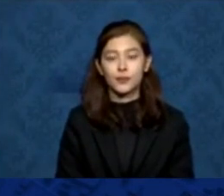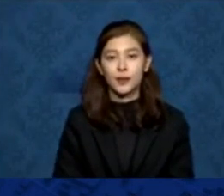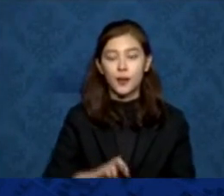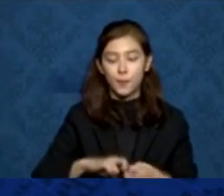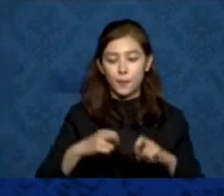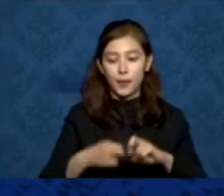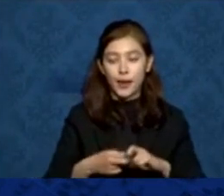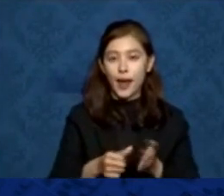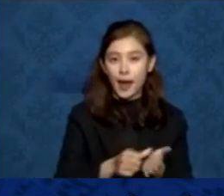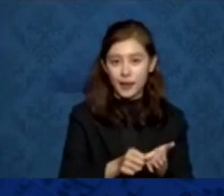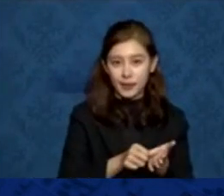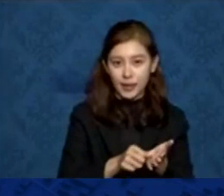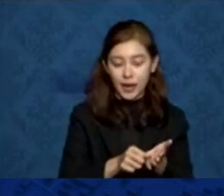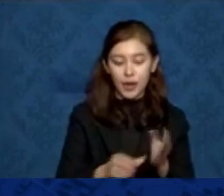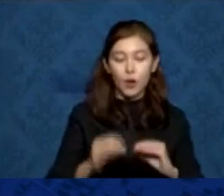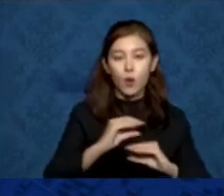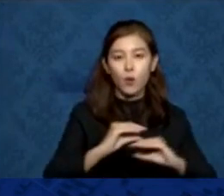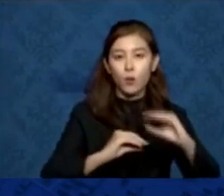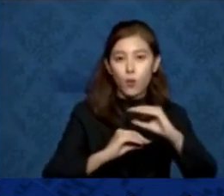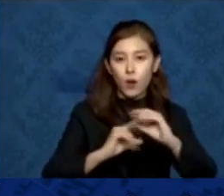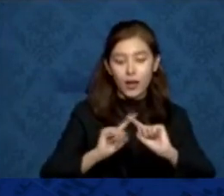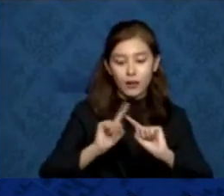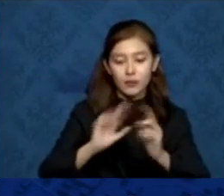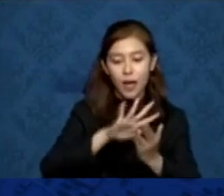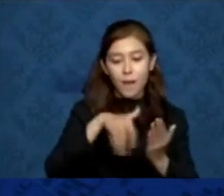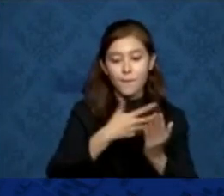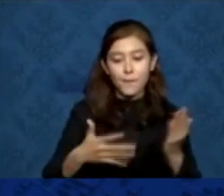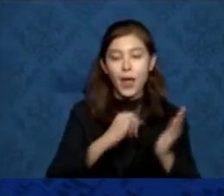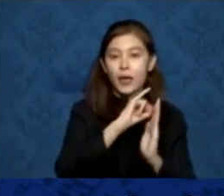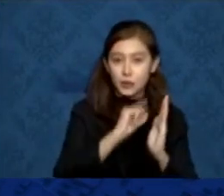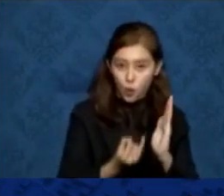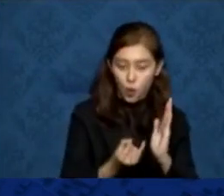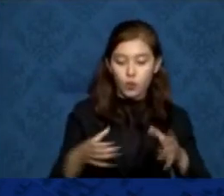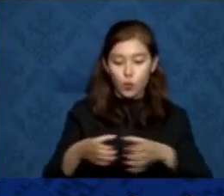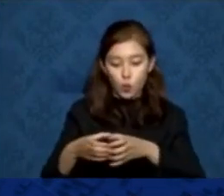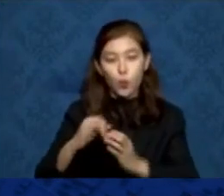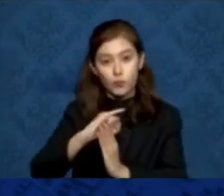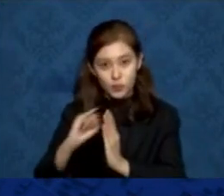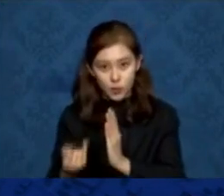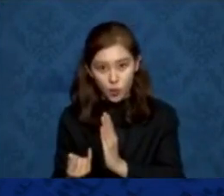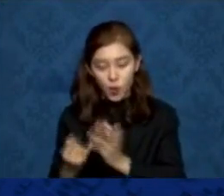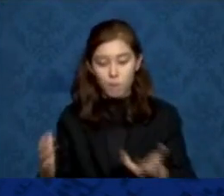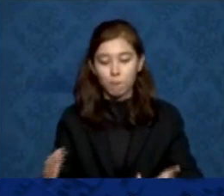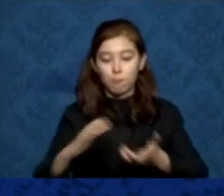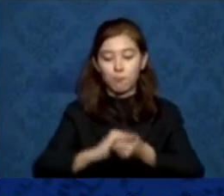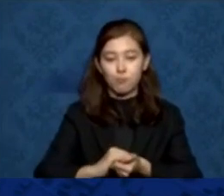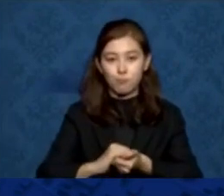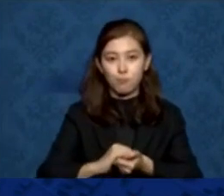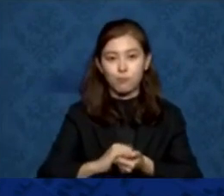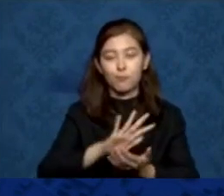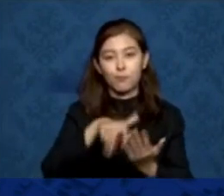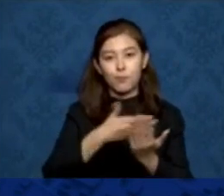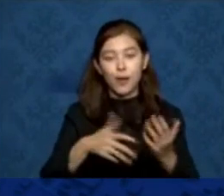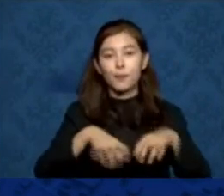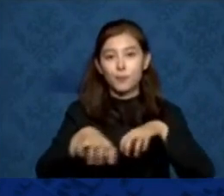มายสำหรับกรณีฉุกเฉินหรือจำเป็นการบริหารจัดการหนี้ภาครัฐและชดใช้เงินคงคลังนะครับการบริหารงบประ